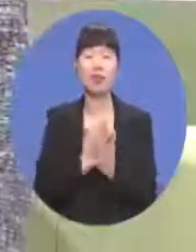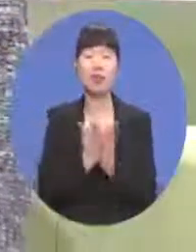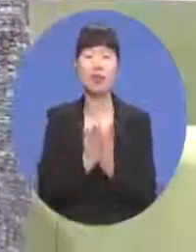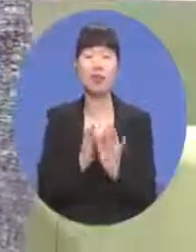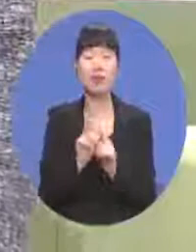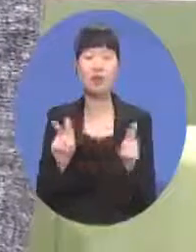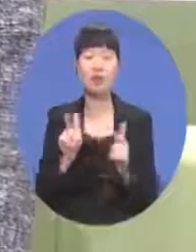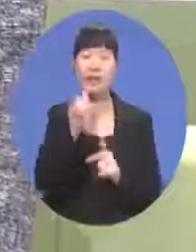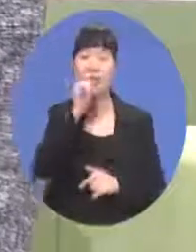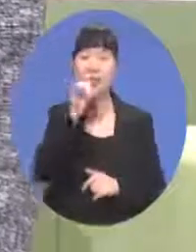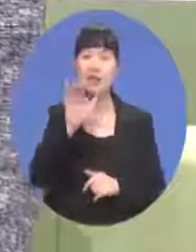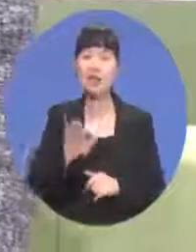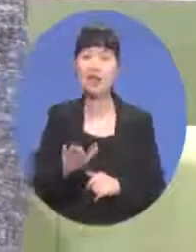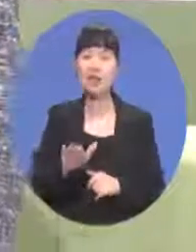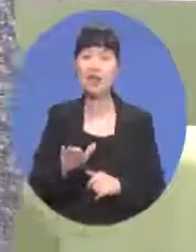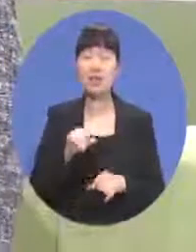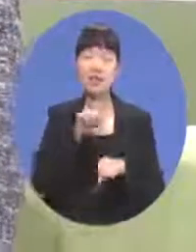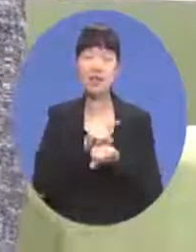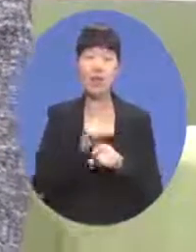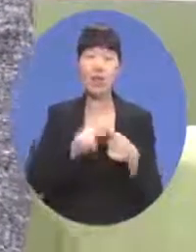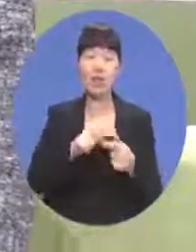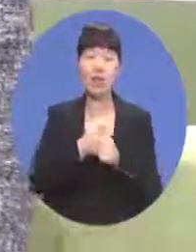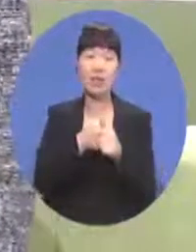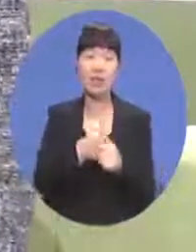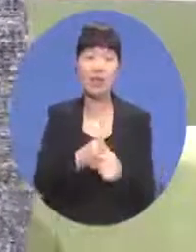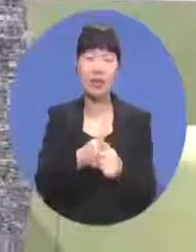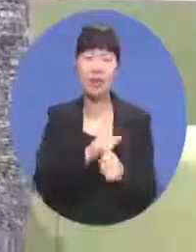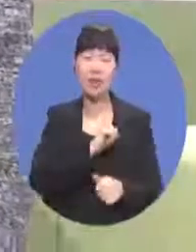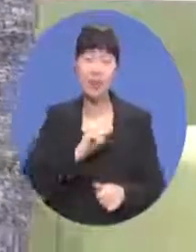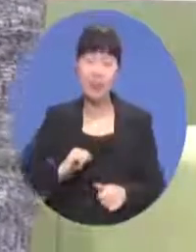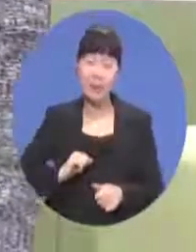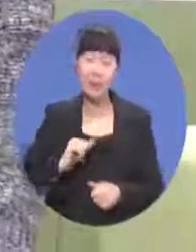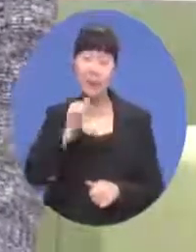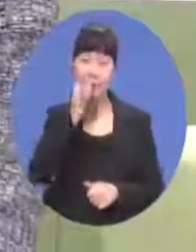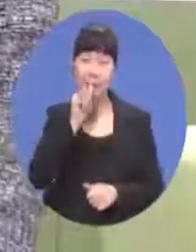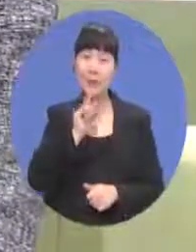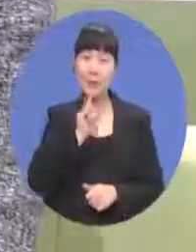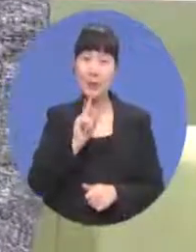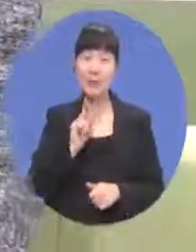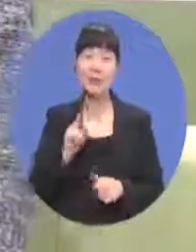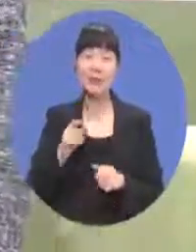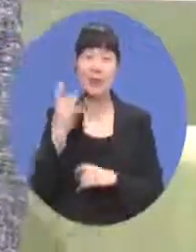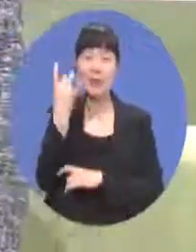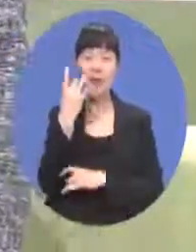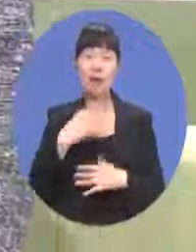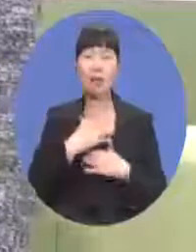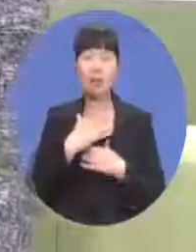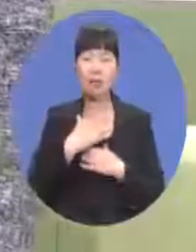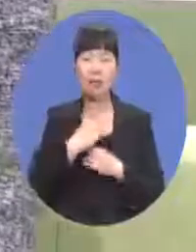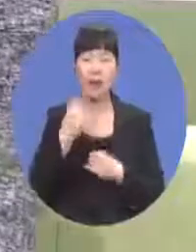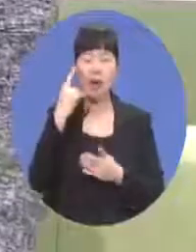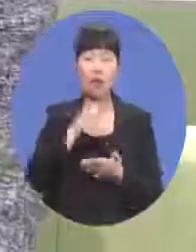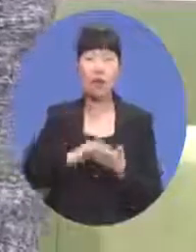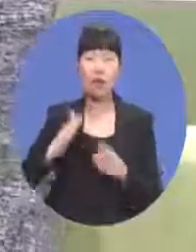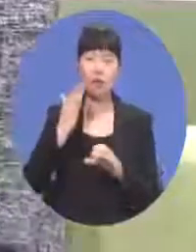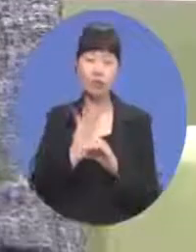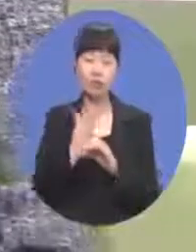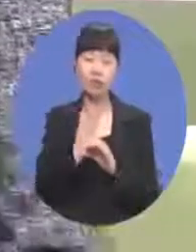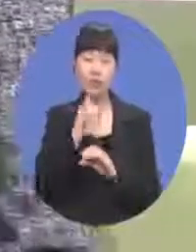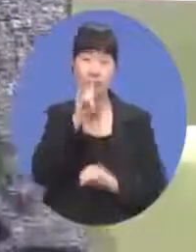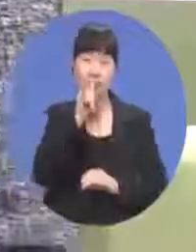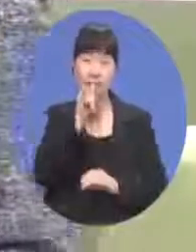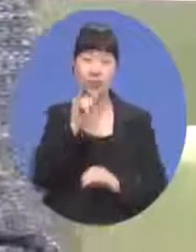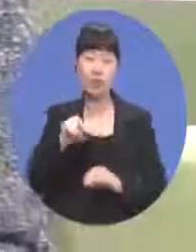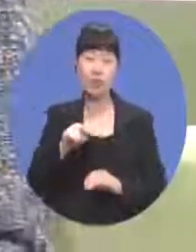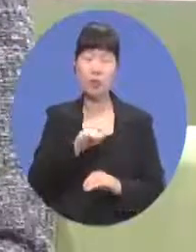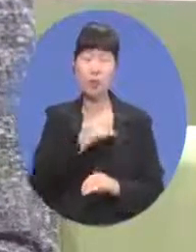조금 있는데 성향 자체가 이렇게 억제하는 성향이 있는 애들이 있고 원래 이렇게 평화주의적인